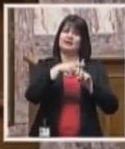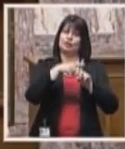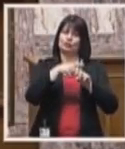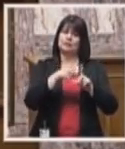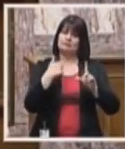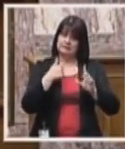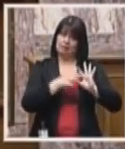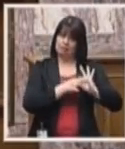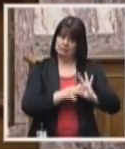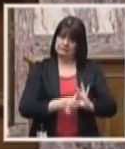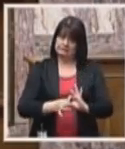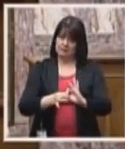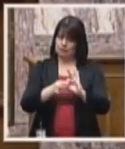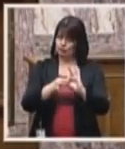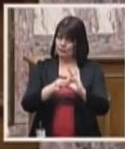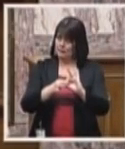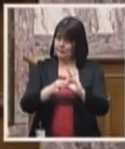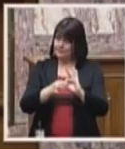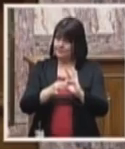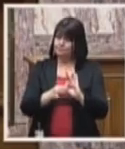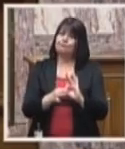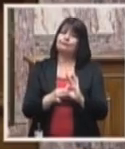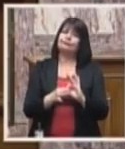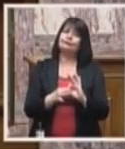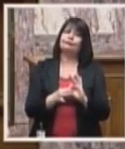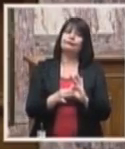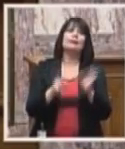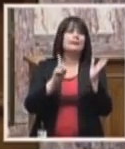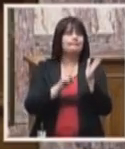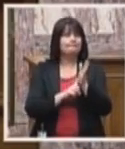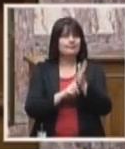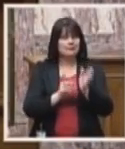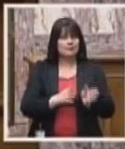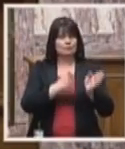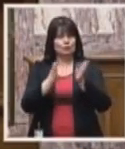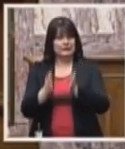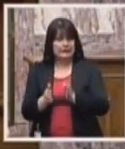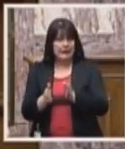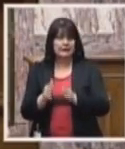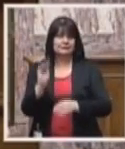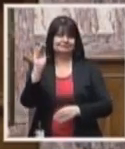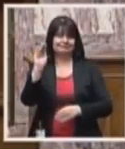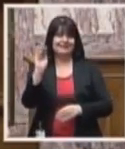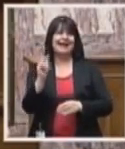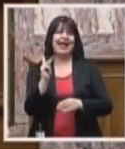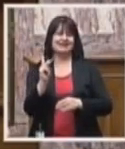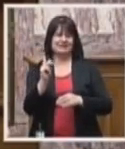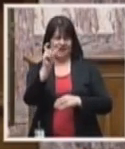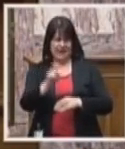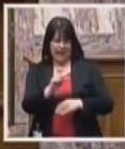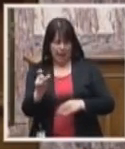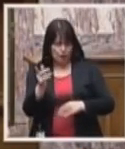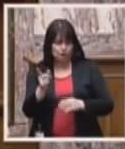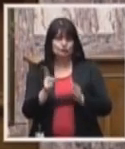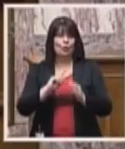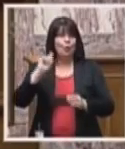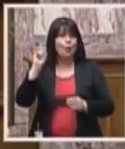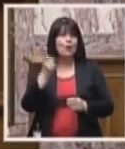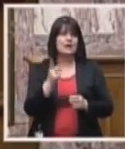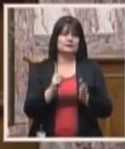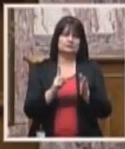συνεχίσουμε και θα πρέπει όμως και από την άλλη μεριά, κύριε Καρατζαφέρη, όλοι μας στην